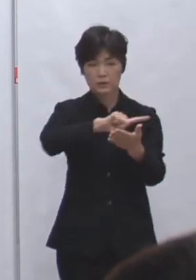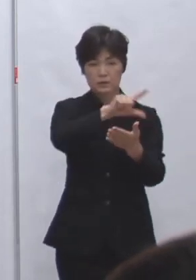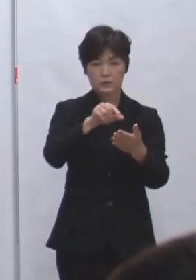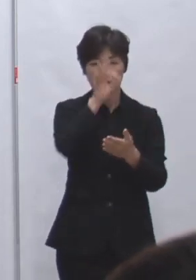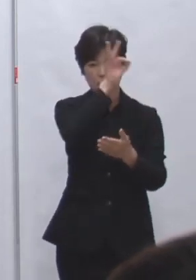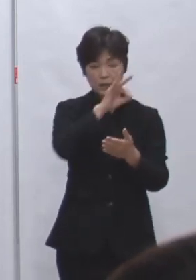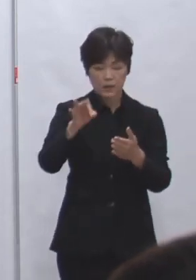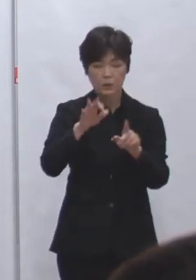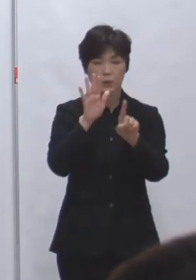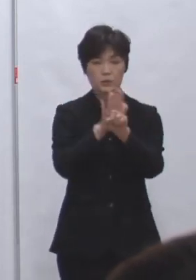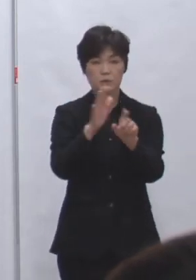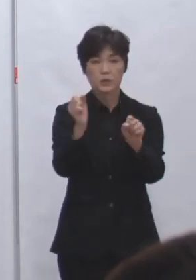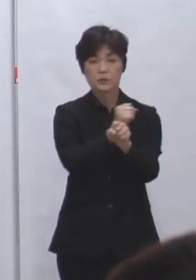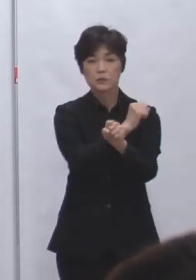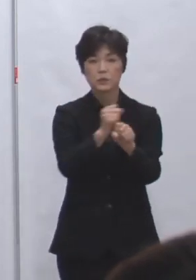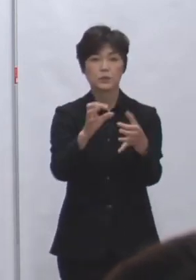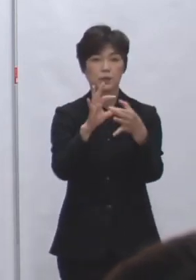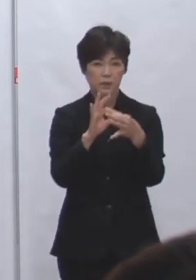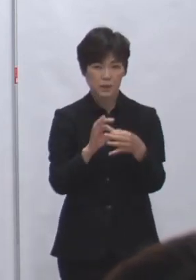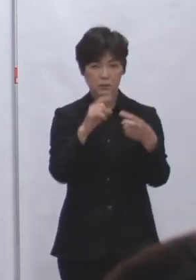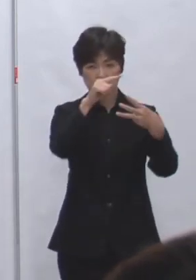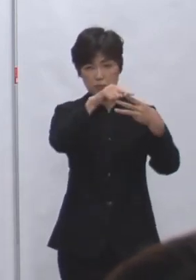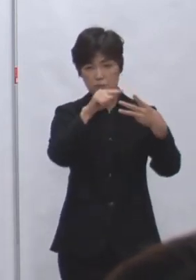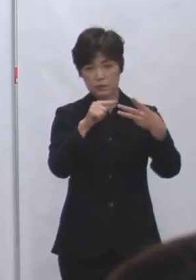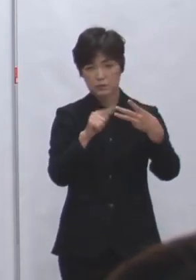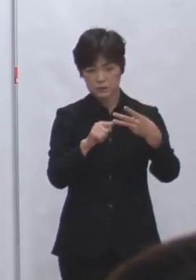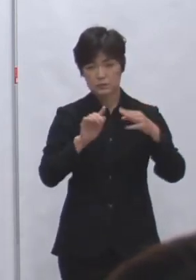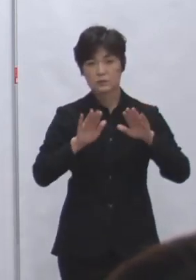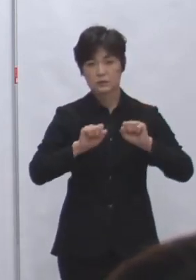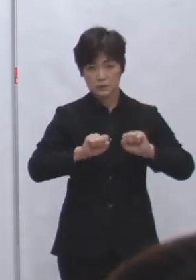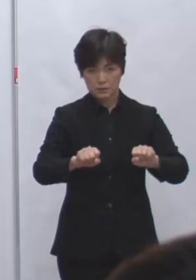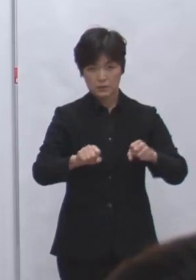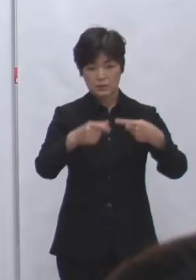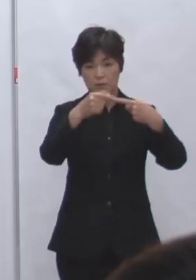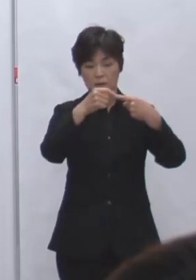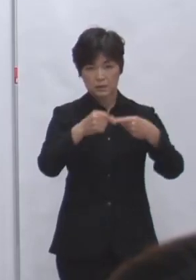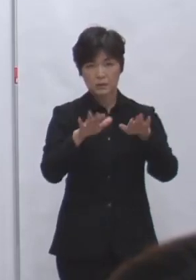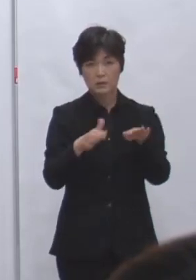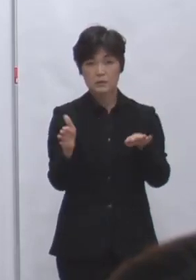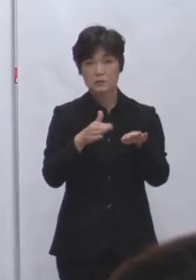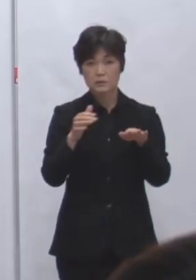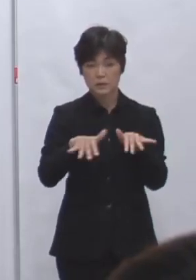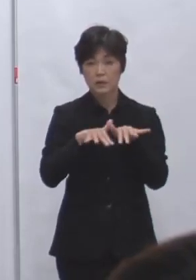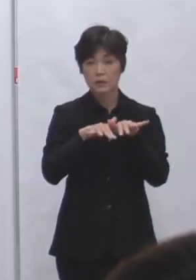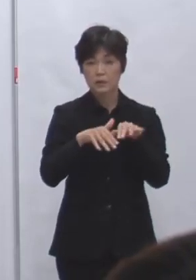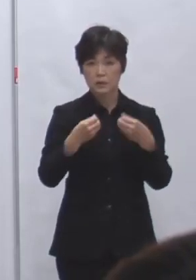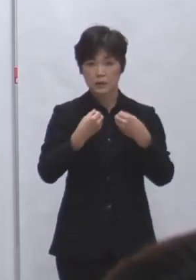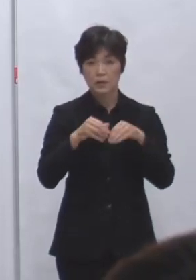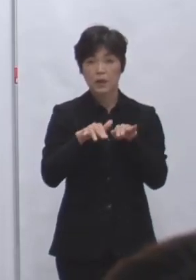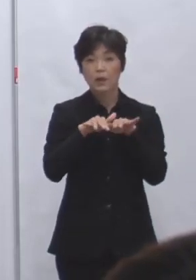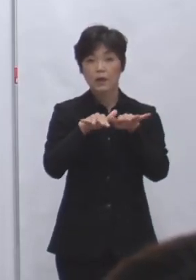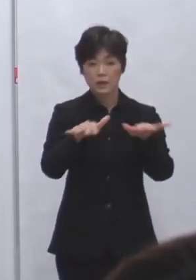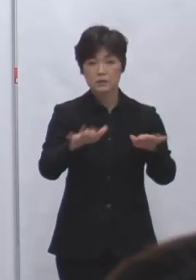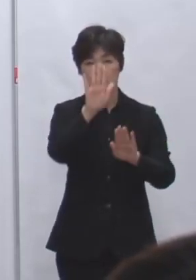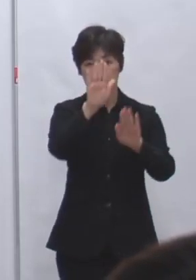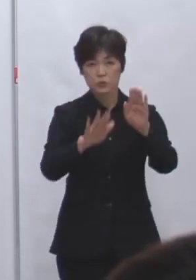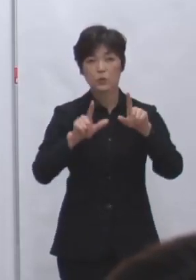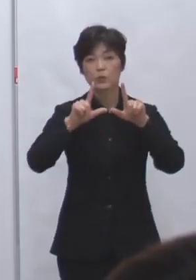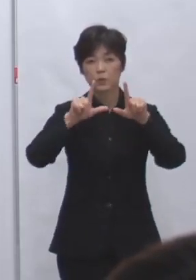観光支援事業に関わることでございます。まず、直近の感染状況のご報告を申し上げます